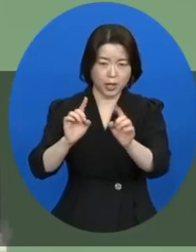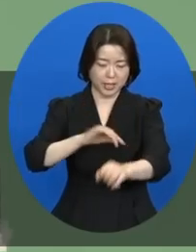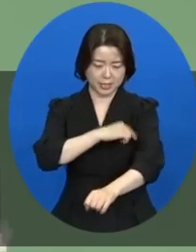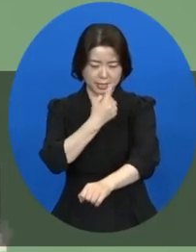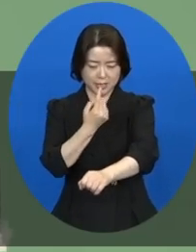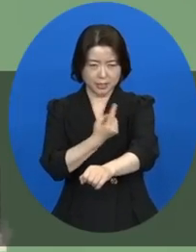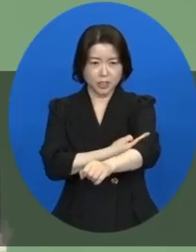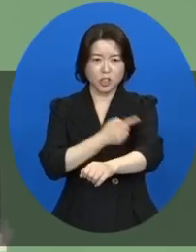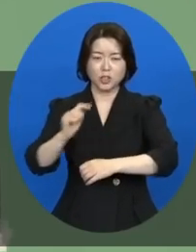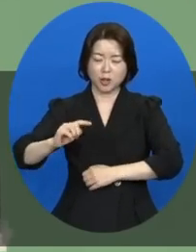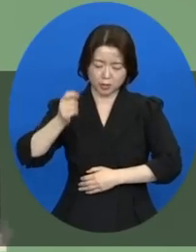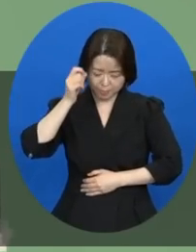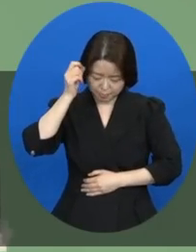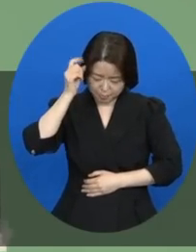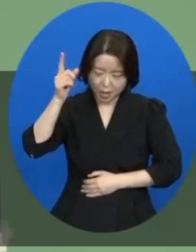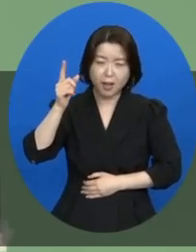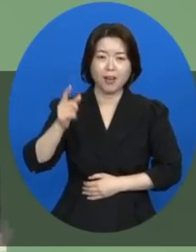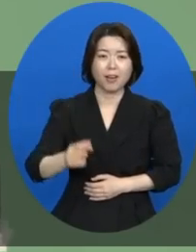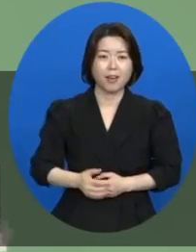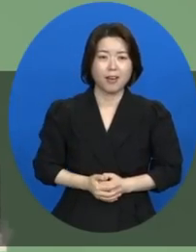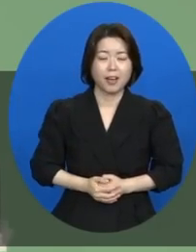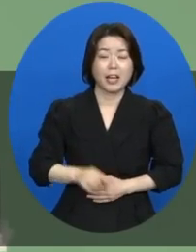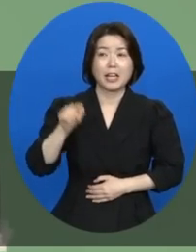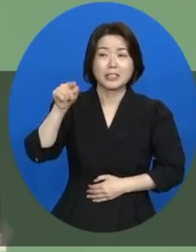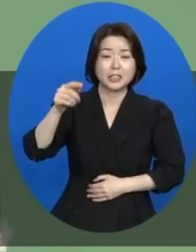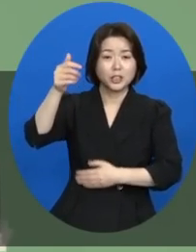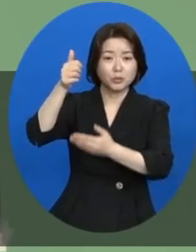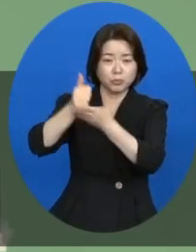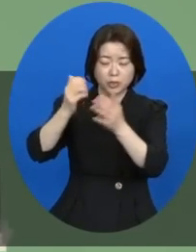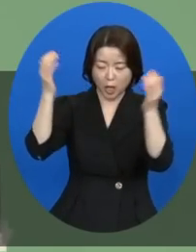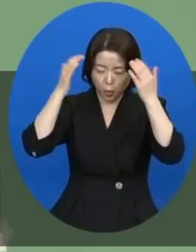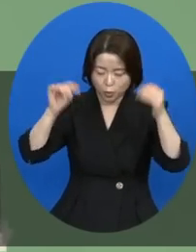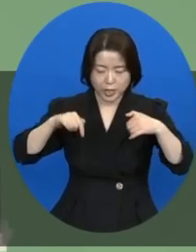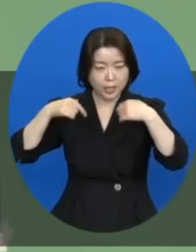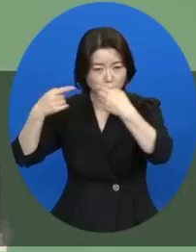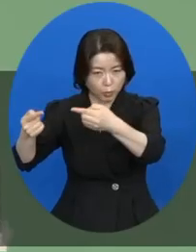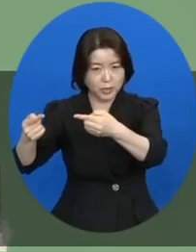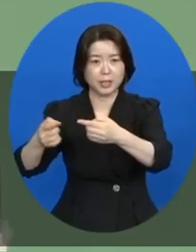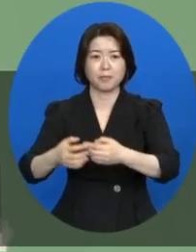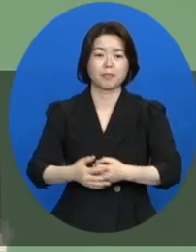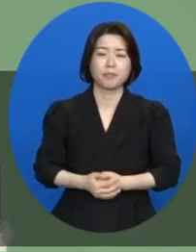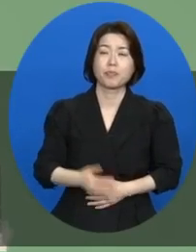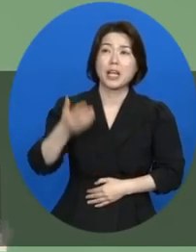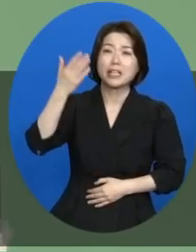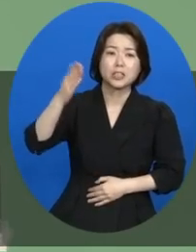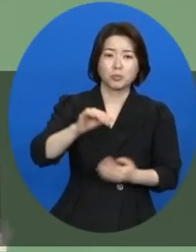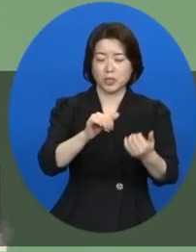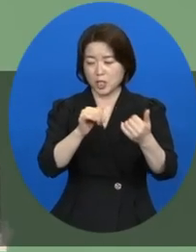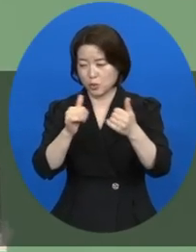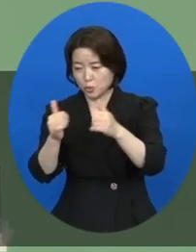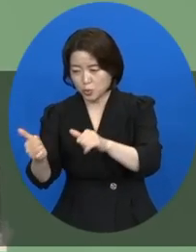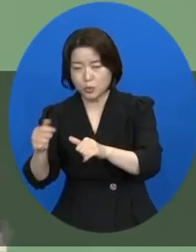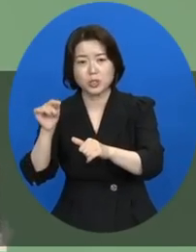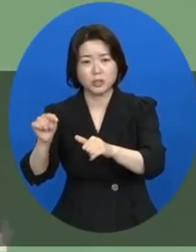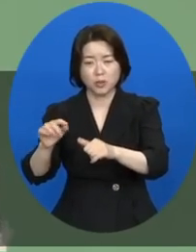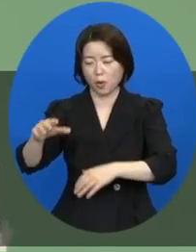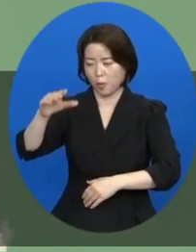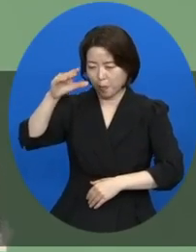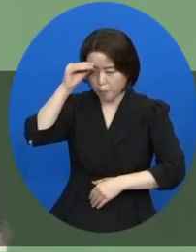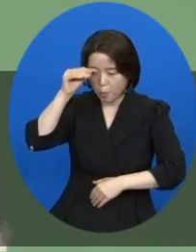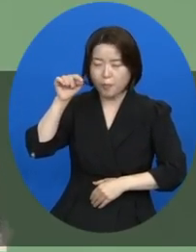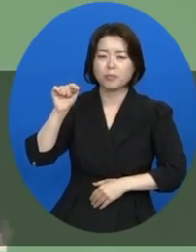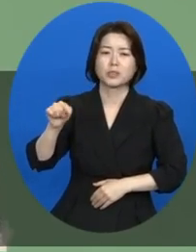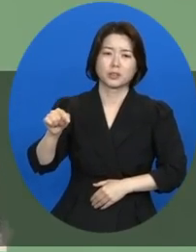부활을 능력을 깨닫고 그분의 고난에 통참하여 그분의 죽음심을